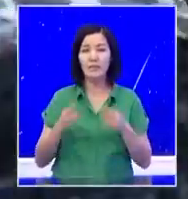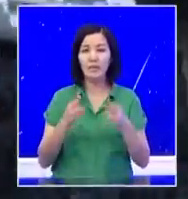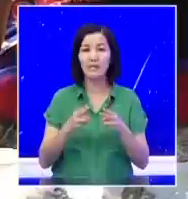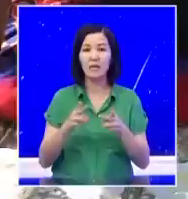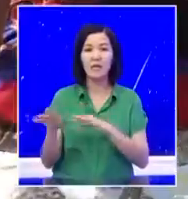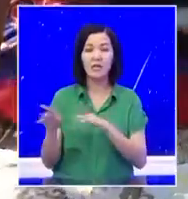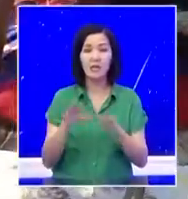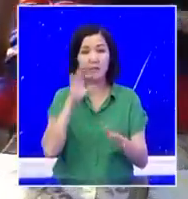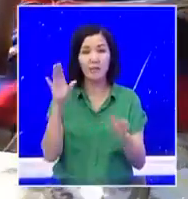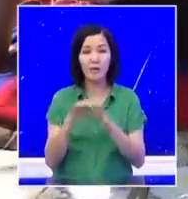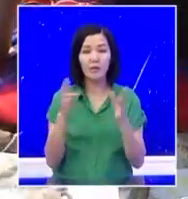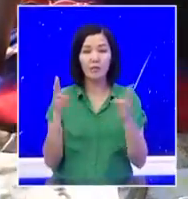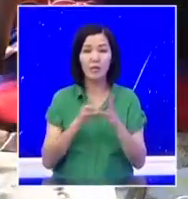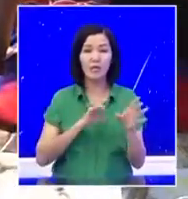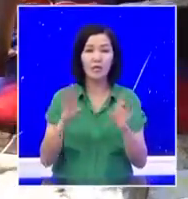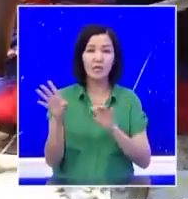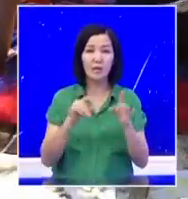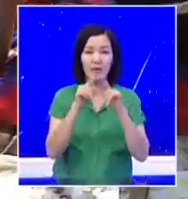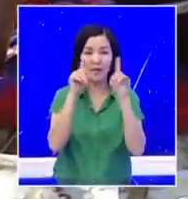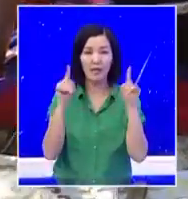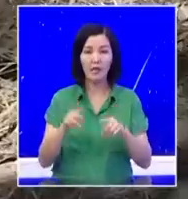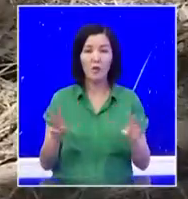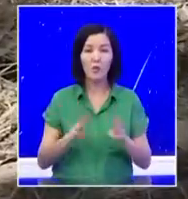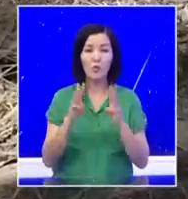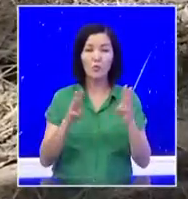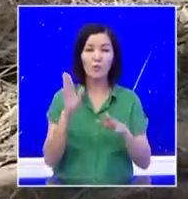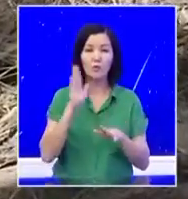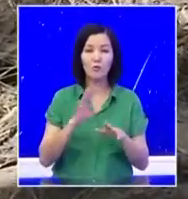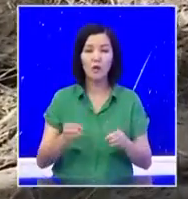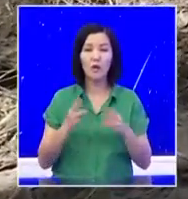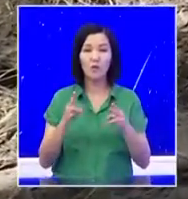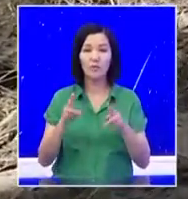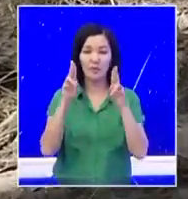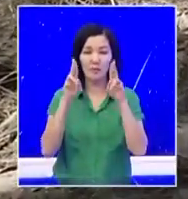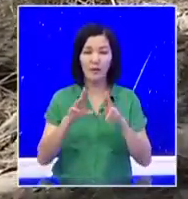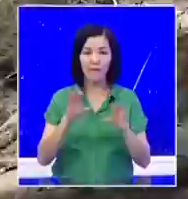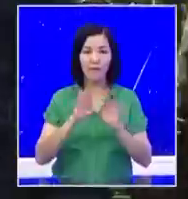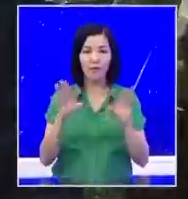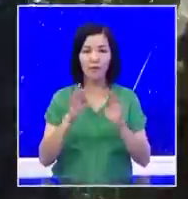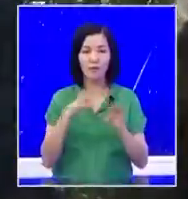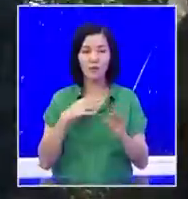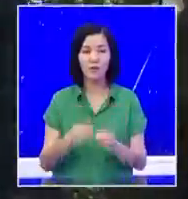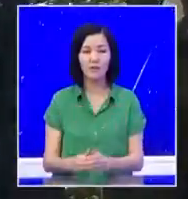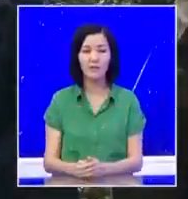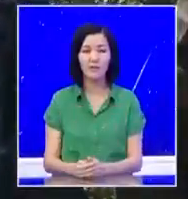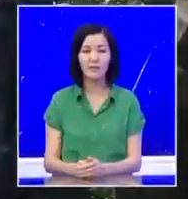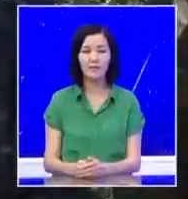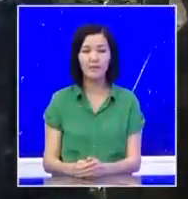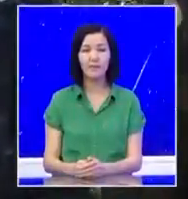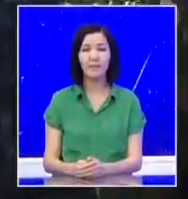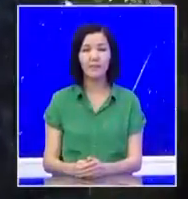бар. Оларға арнайы жаднамалар таратып, өртпен судағы қауіпсіздік ережелері түсіндірілді. Қазандықтың орналасқан жері дұрыс